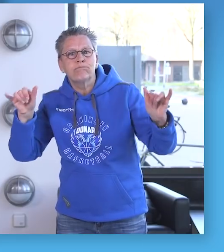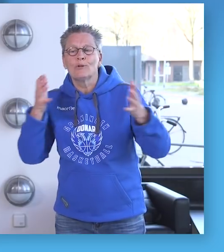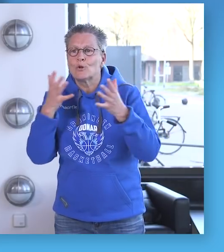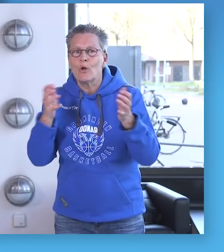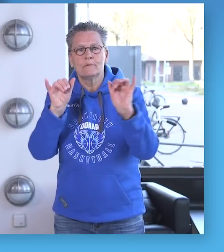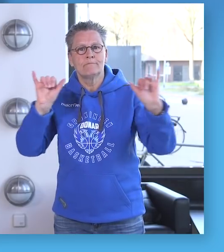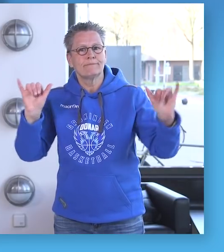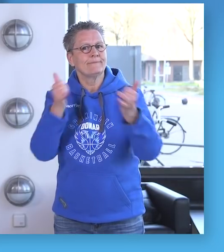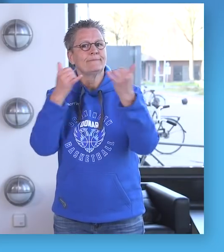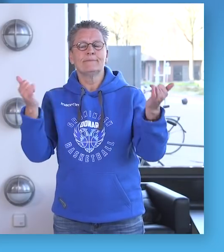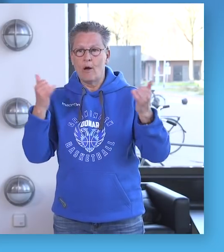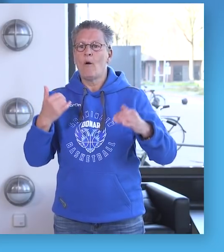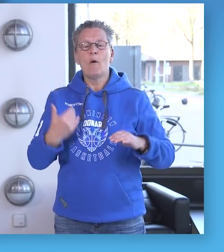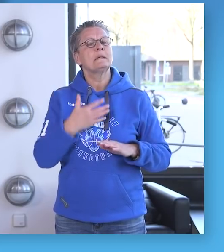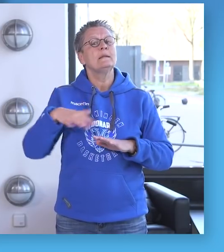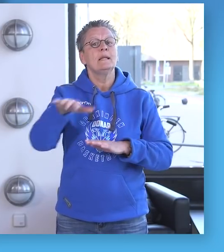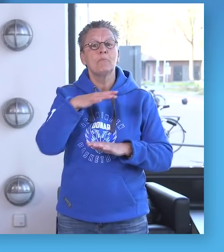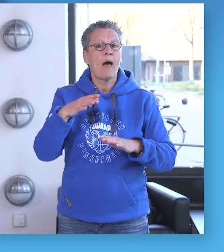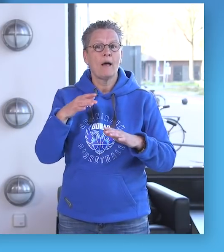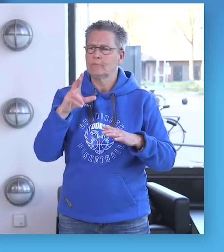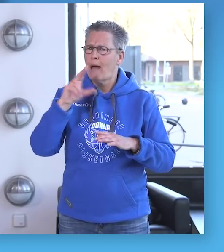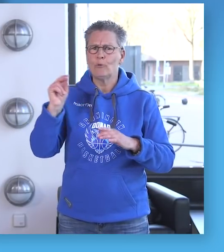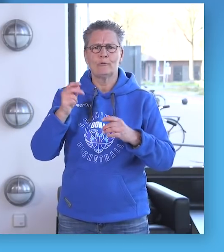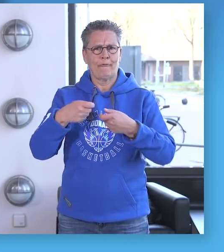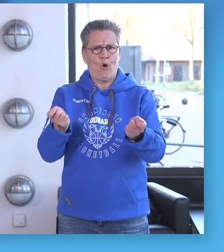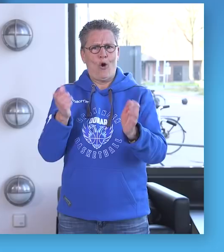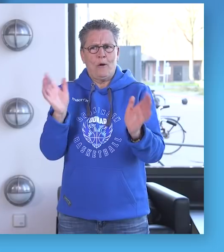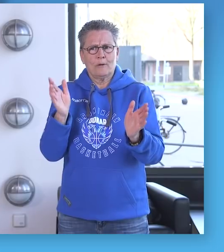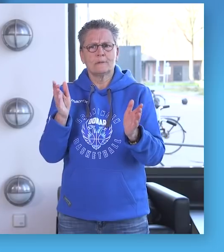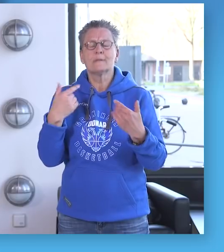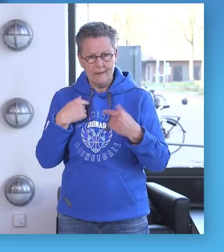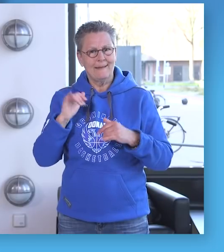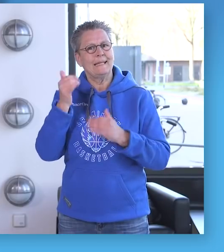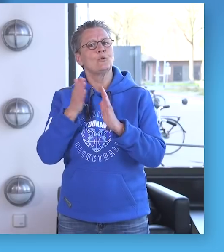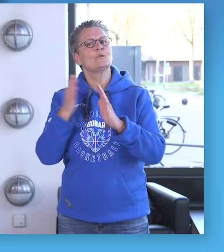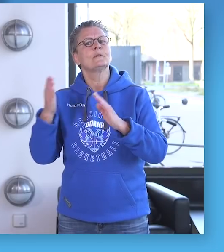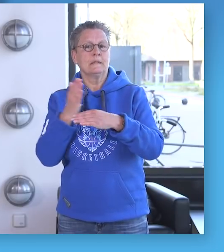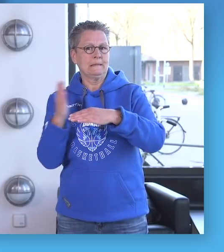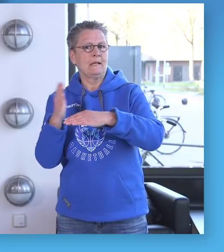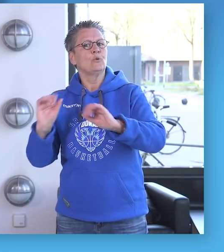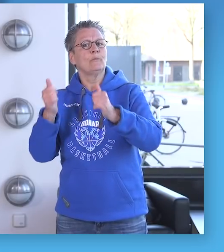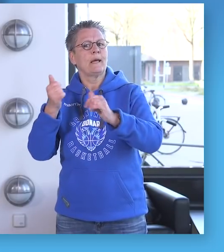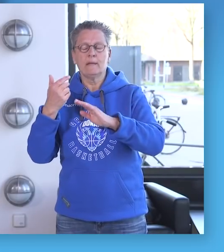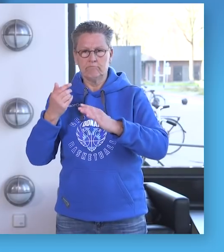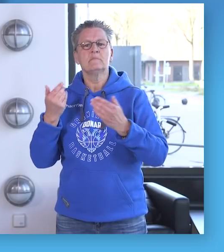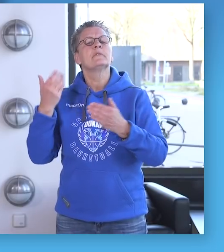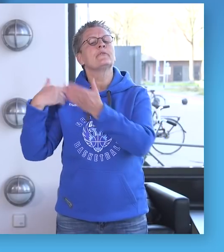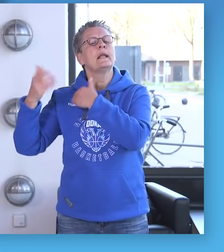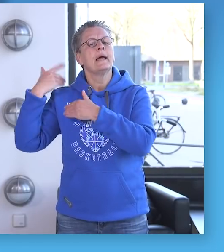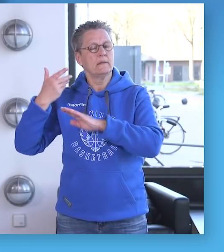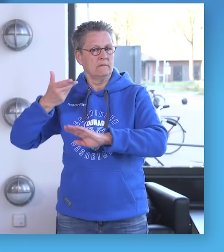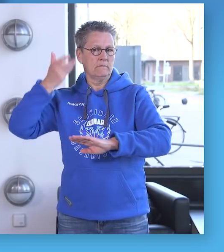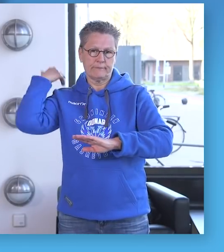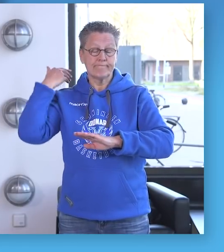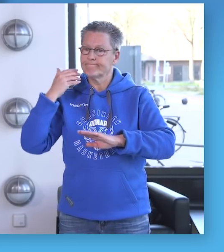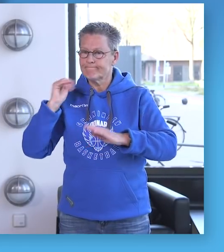event, uitverkocht met Martini Plaza. Daar beginnen we het nieuwe seizoen mee. We laten het verleden achter ons en beginnen weer met de Supercup. En inderdaad,